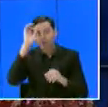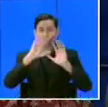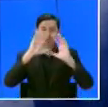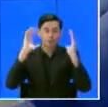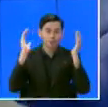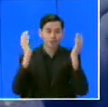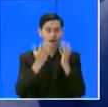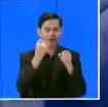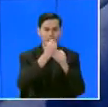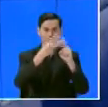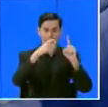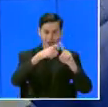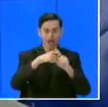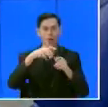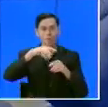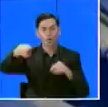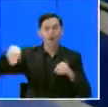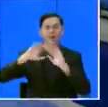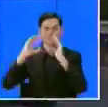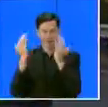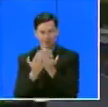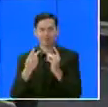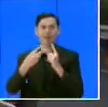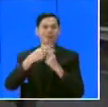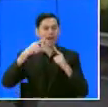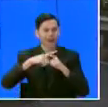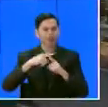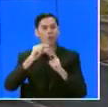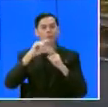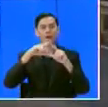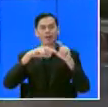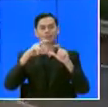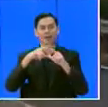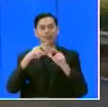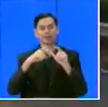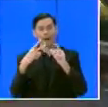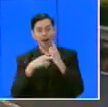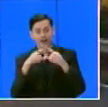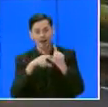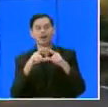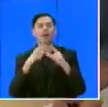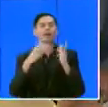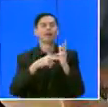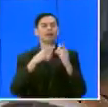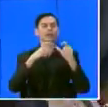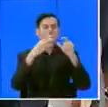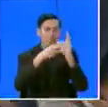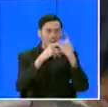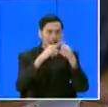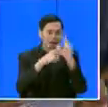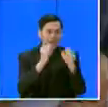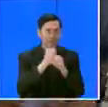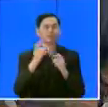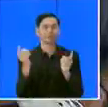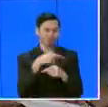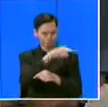Bundaran Senayan, FX dan Plaza Senayan serta Semanggi, begitu juga dengan sebaliknya. Bus eksklusif ini beroperasi